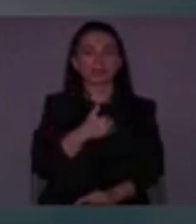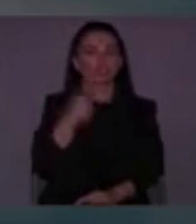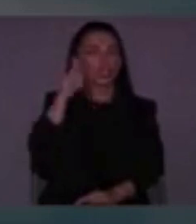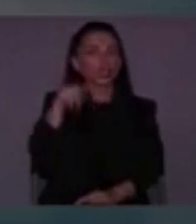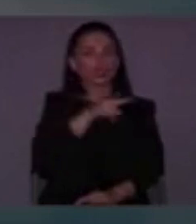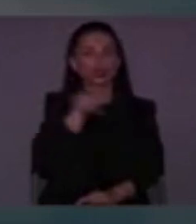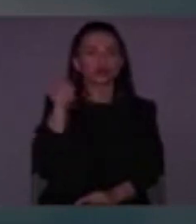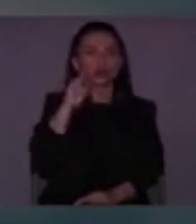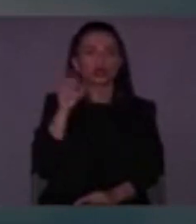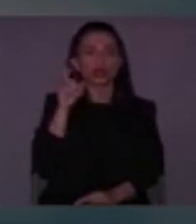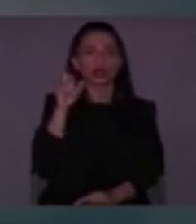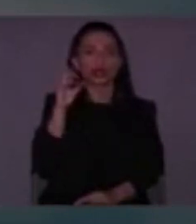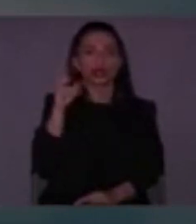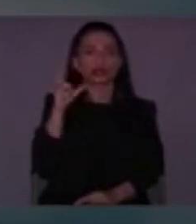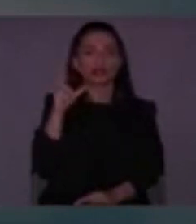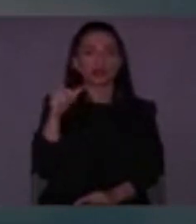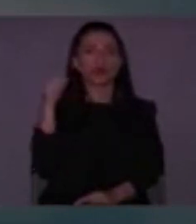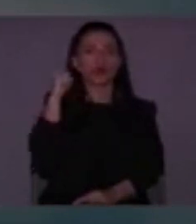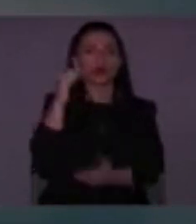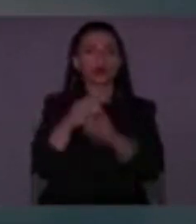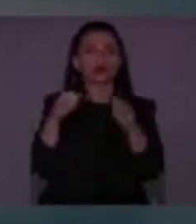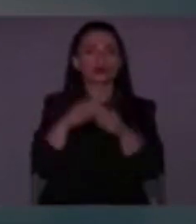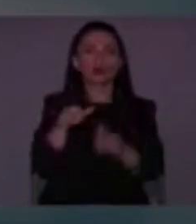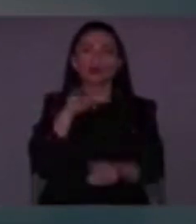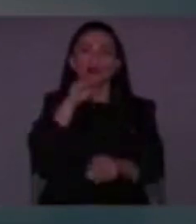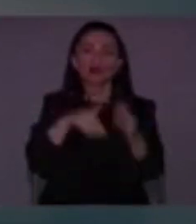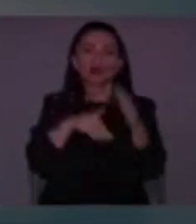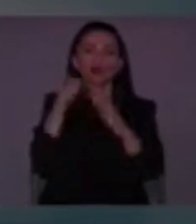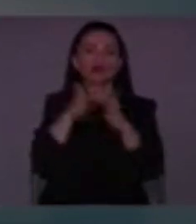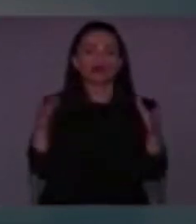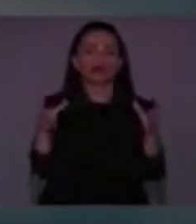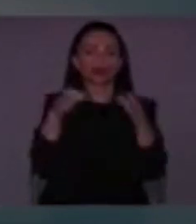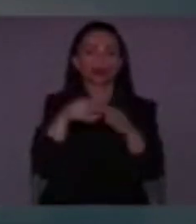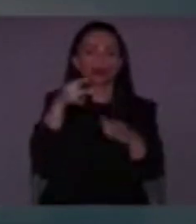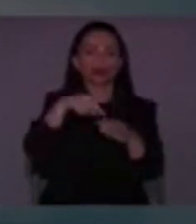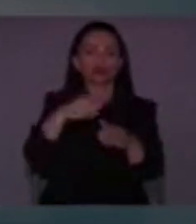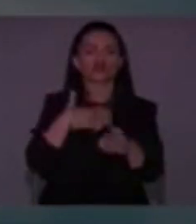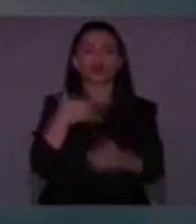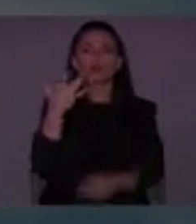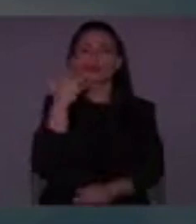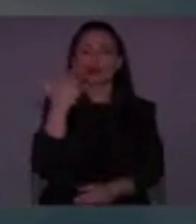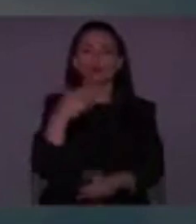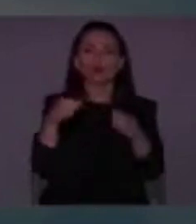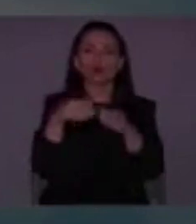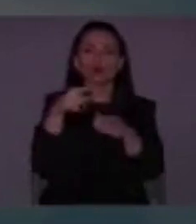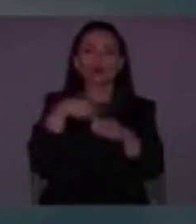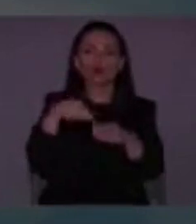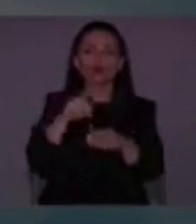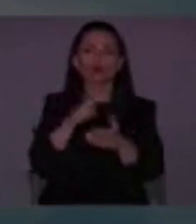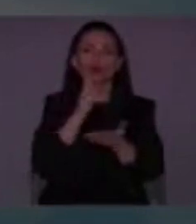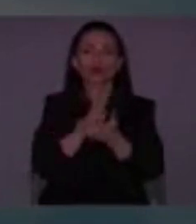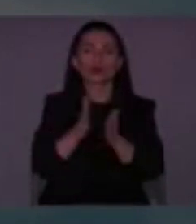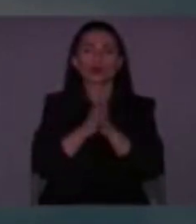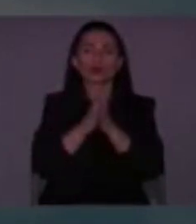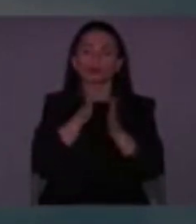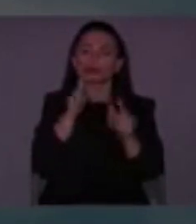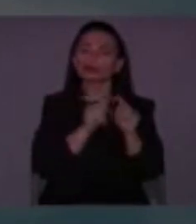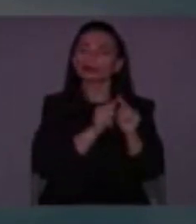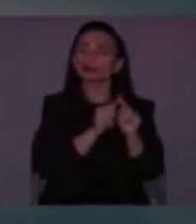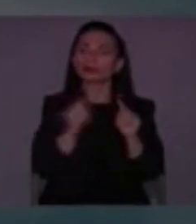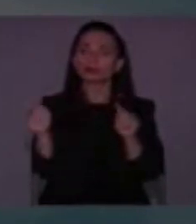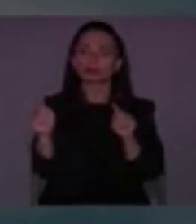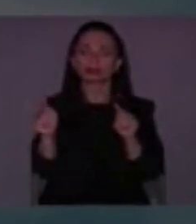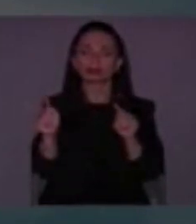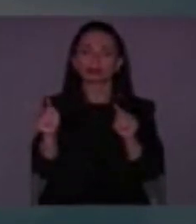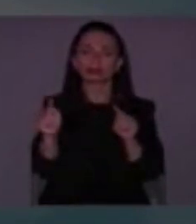რომ კახაკალაძის უკან დგას პროფესიონალების დიდი გუნდი. ეს არის ჩვენი პოლიტიკური გუნდი, რომელიც მთელი ამ წლების